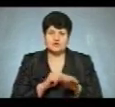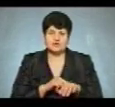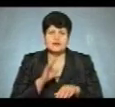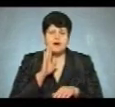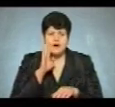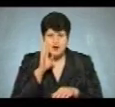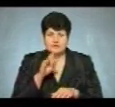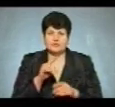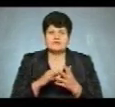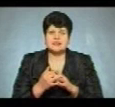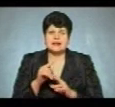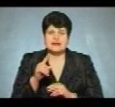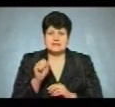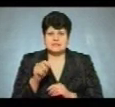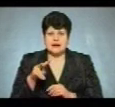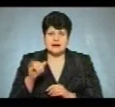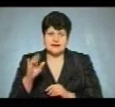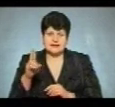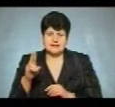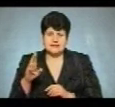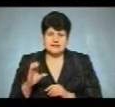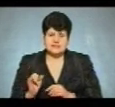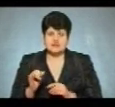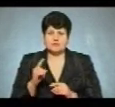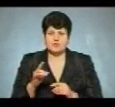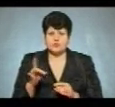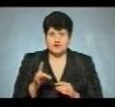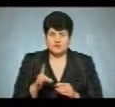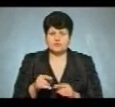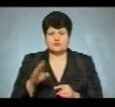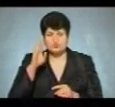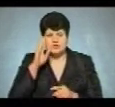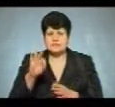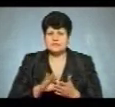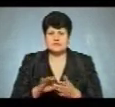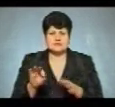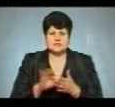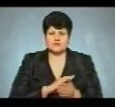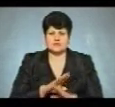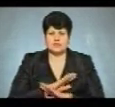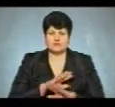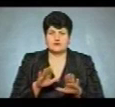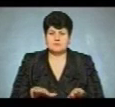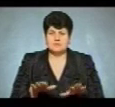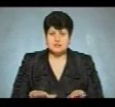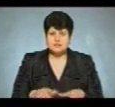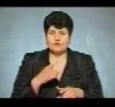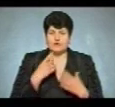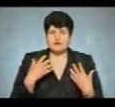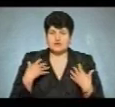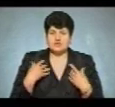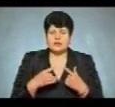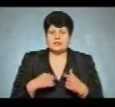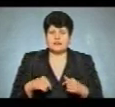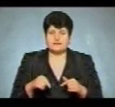Залісті Зборівського району. Чоловік, який був за кермом автомобіля, загинув на місці. За словами начальника відділу розслідування злочинів у